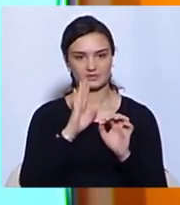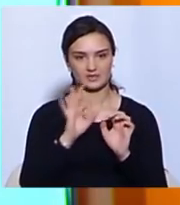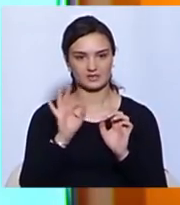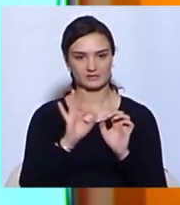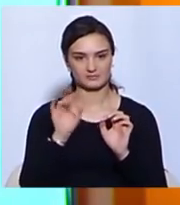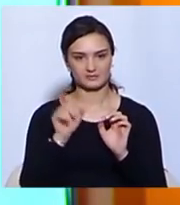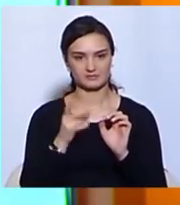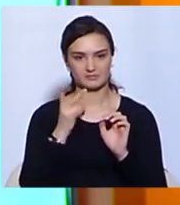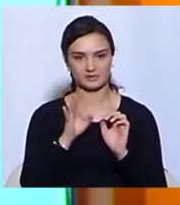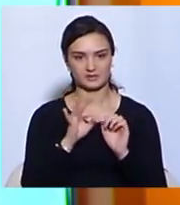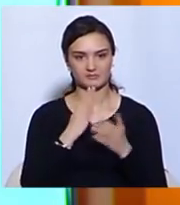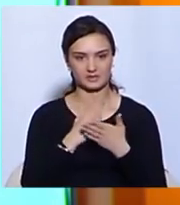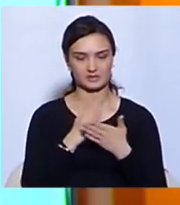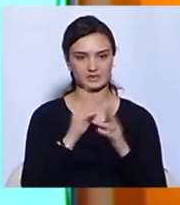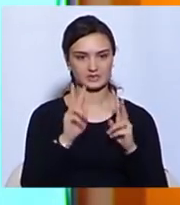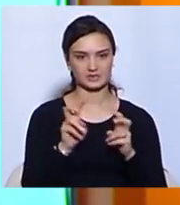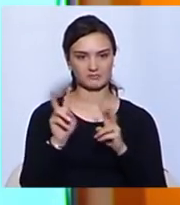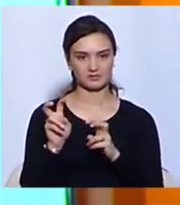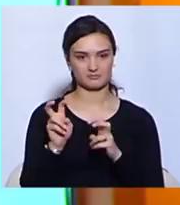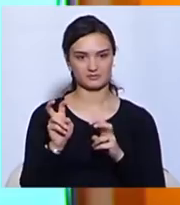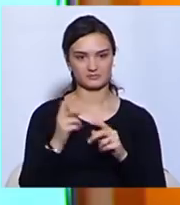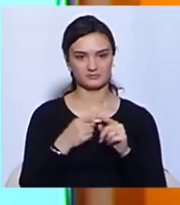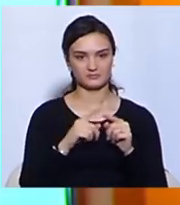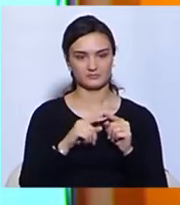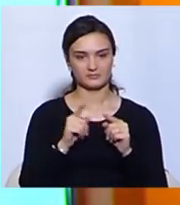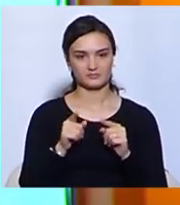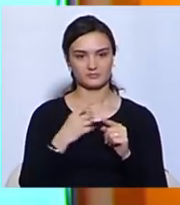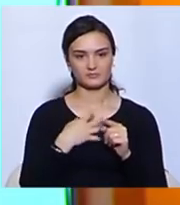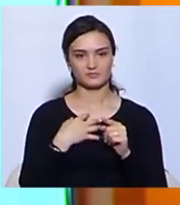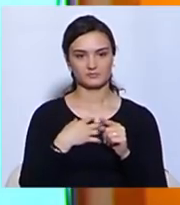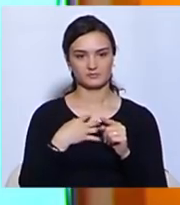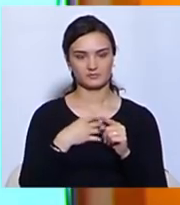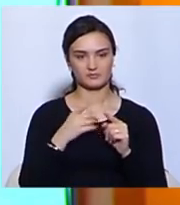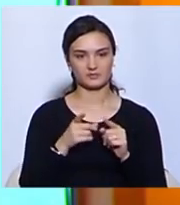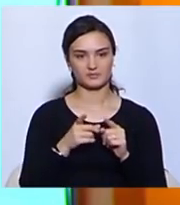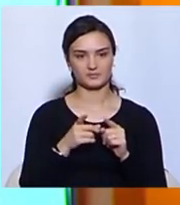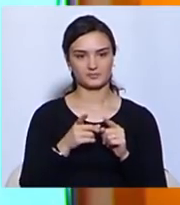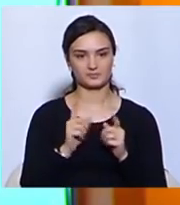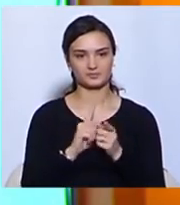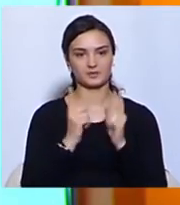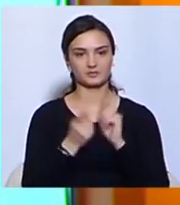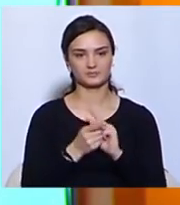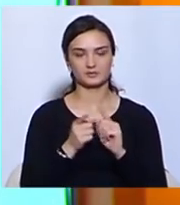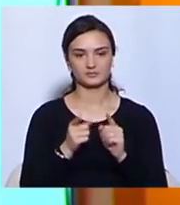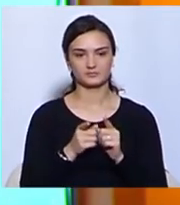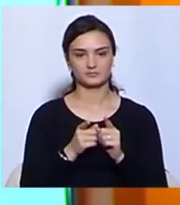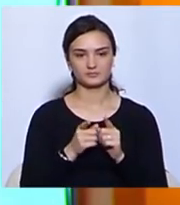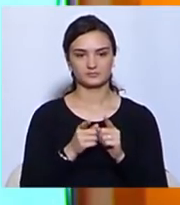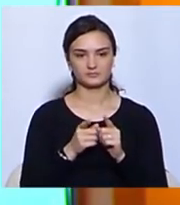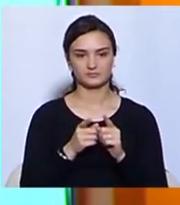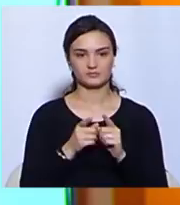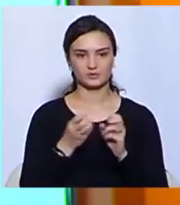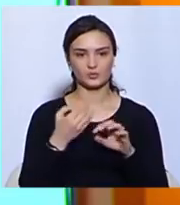ქალებზე. მაგრამ არის თემები, რომელთა აქტუალობა არათუ ნელდება, არამედ კიდე